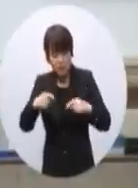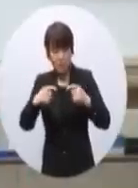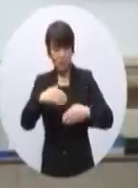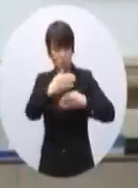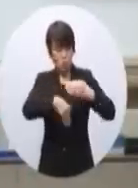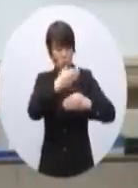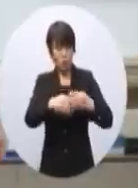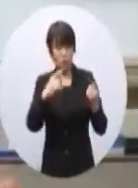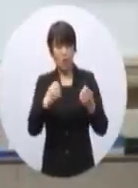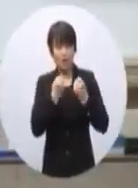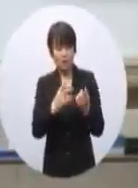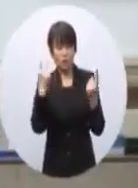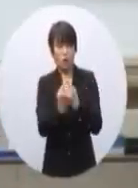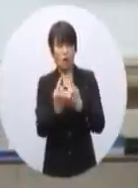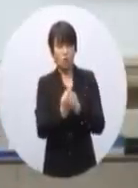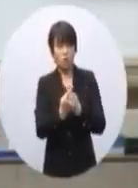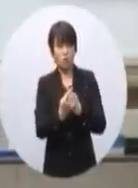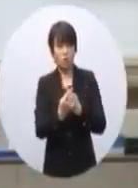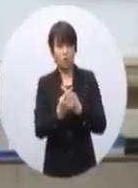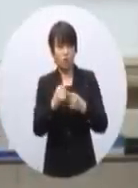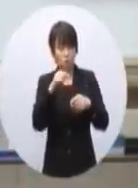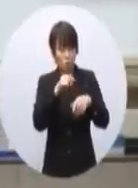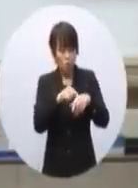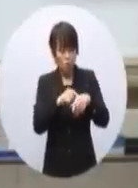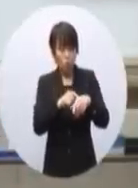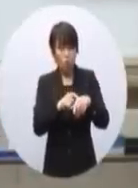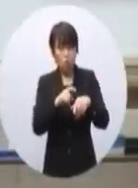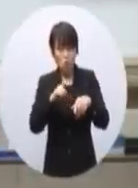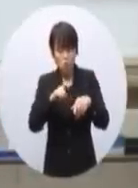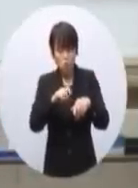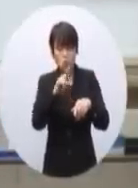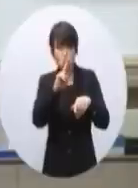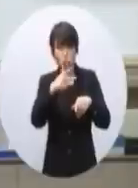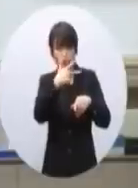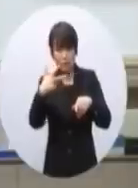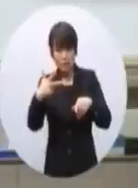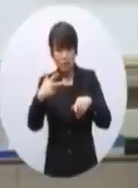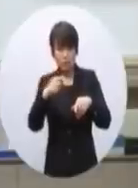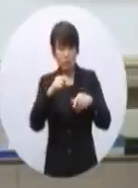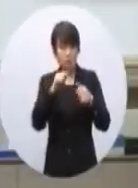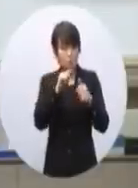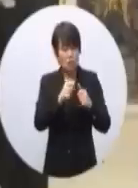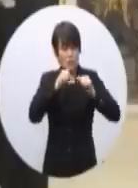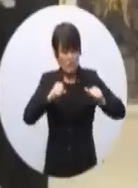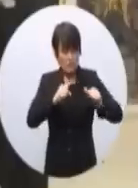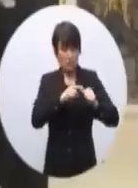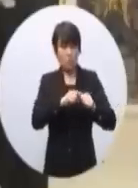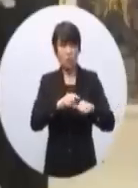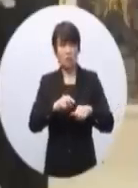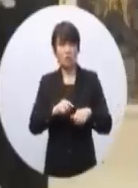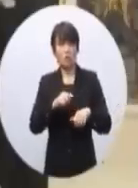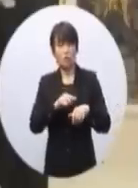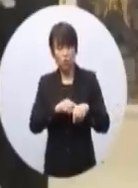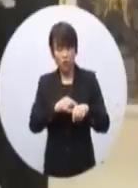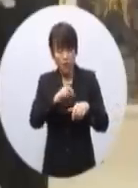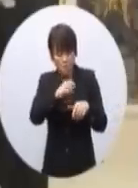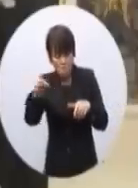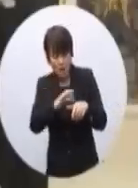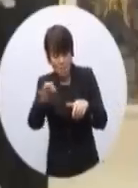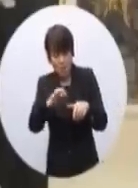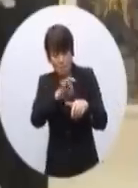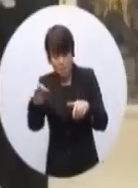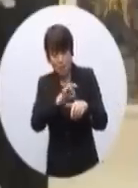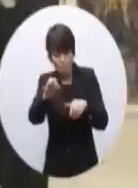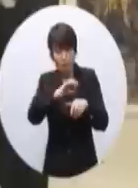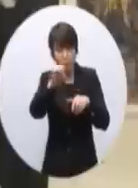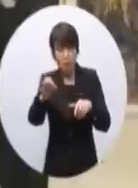り替えに行くと、その化膿したところに蛆が湧くんですよ。生きてる人よ。でそれを取ってあげ